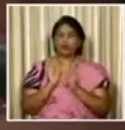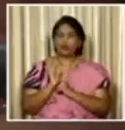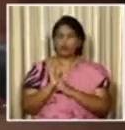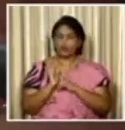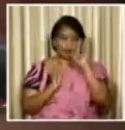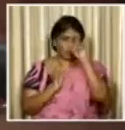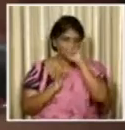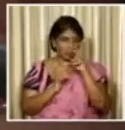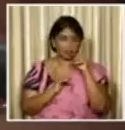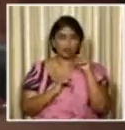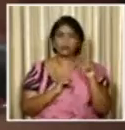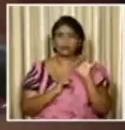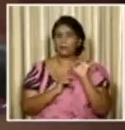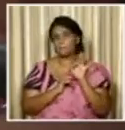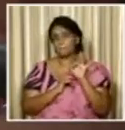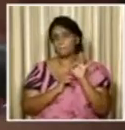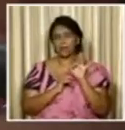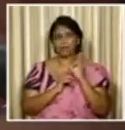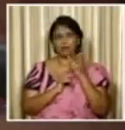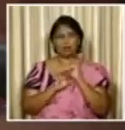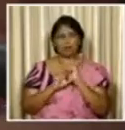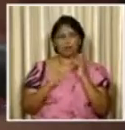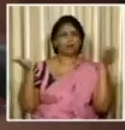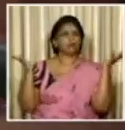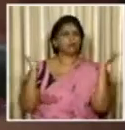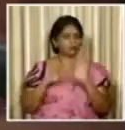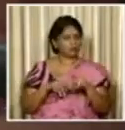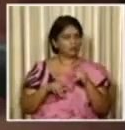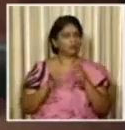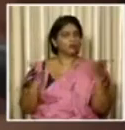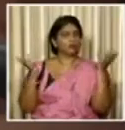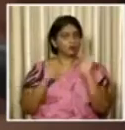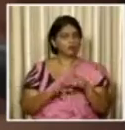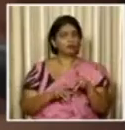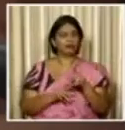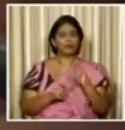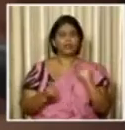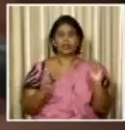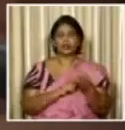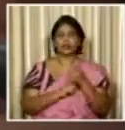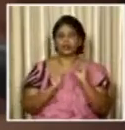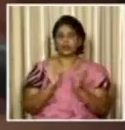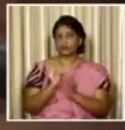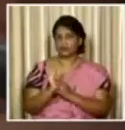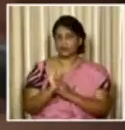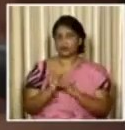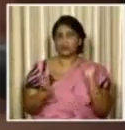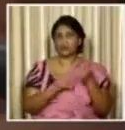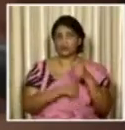මාසේ 15 වගේ 16 වගේ කැඳෙව්වා. කැඳවපු වෙලාවේ ගෙනාවේ ක්‍රිකට් සභාව.